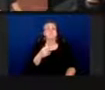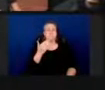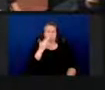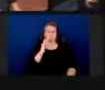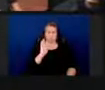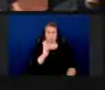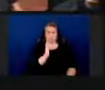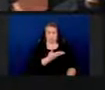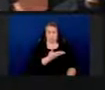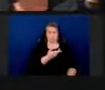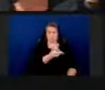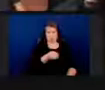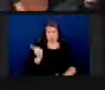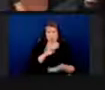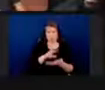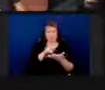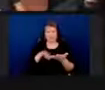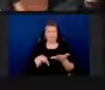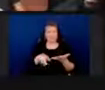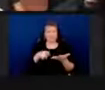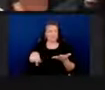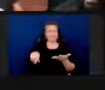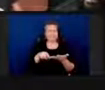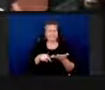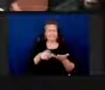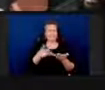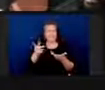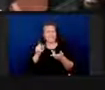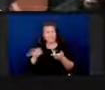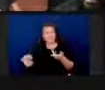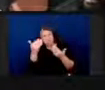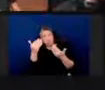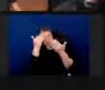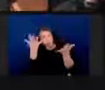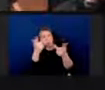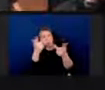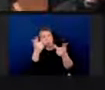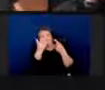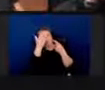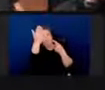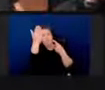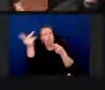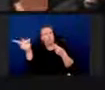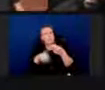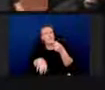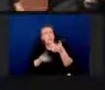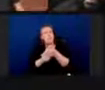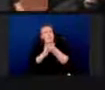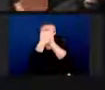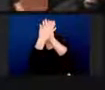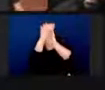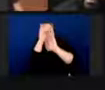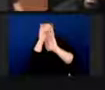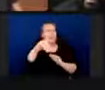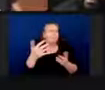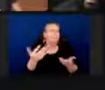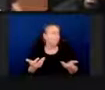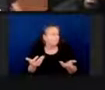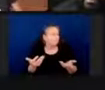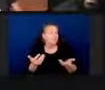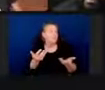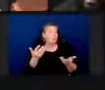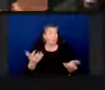إليها في السابق ونحن من المهم جدا أن ننظر إلى